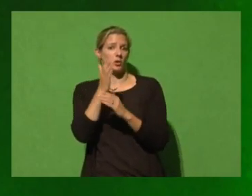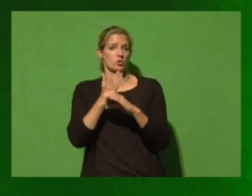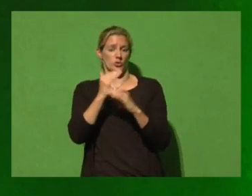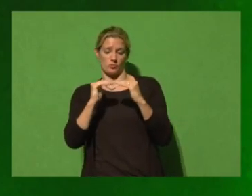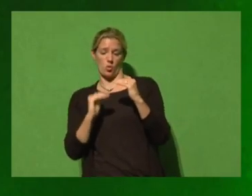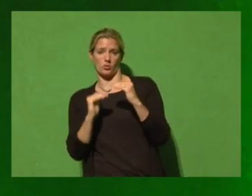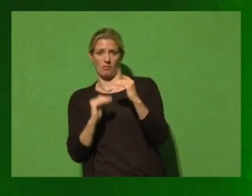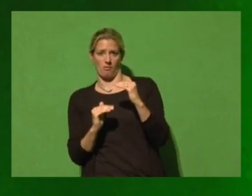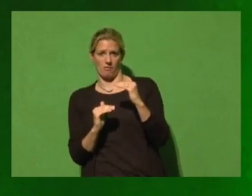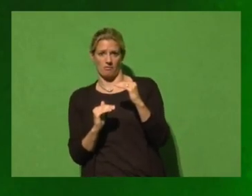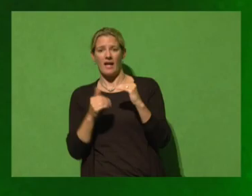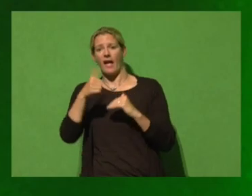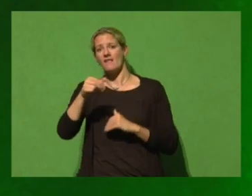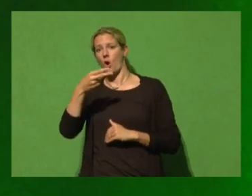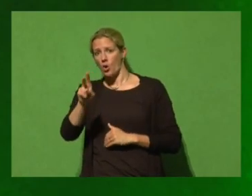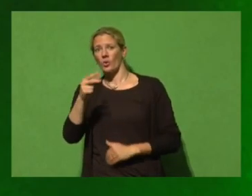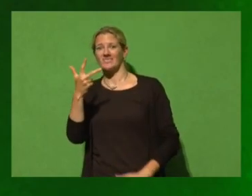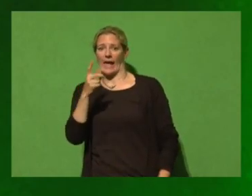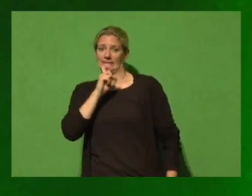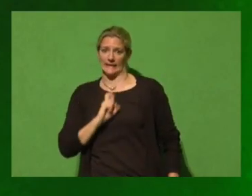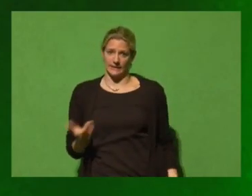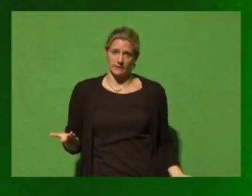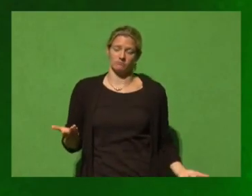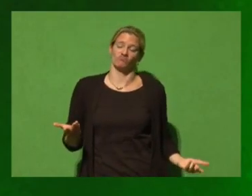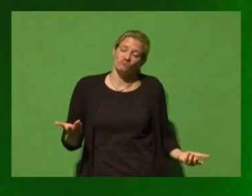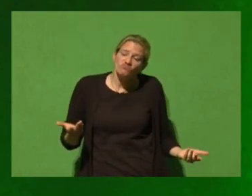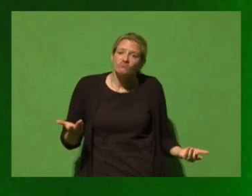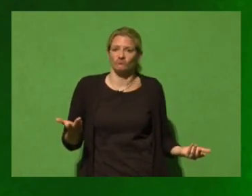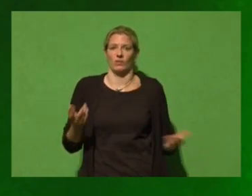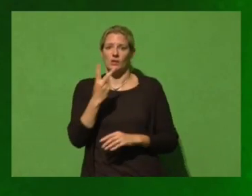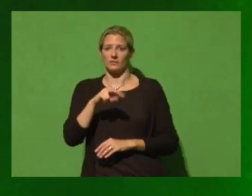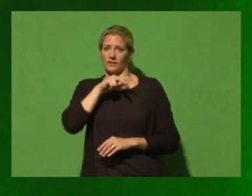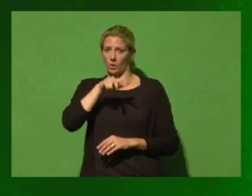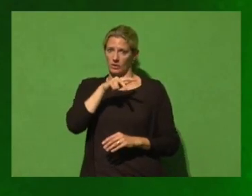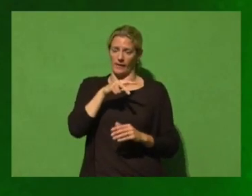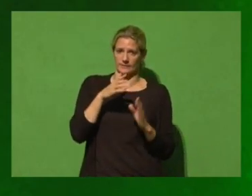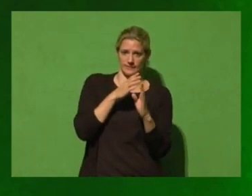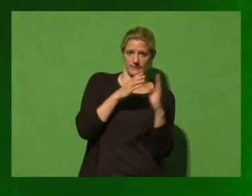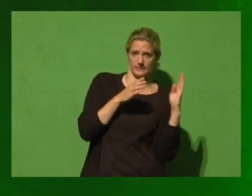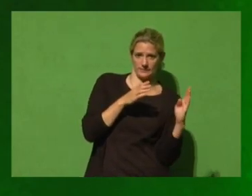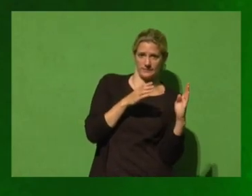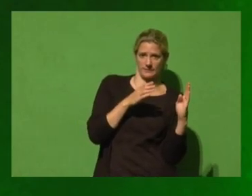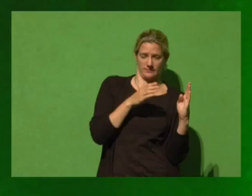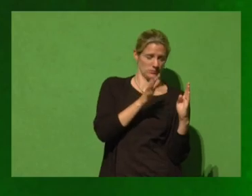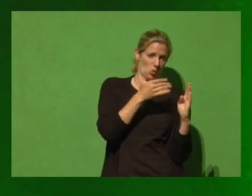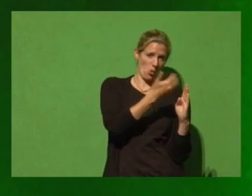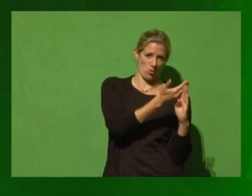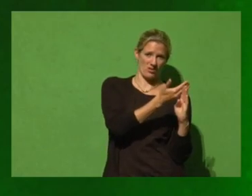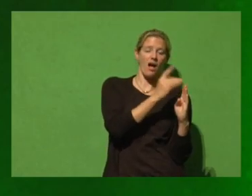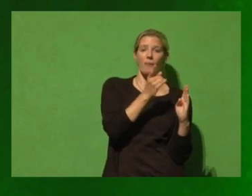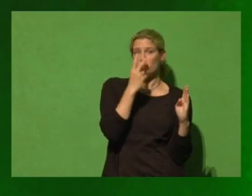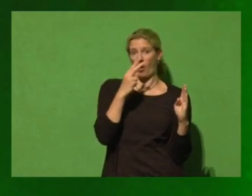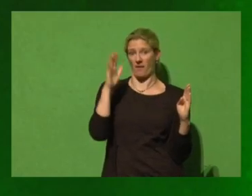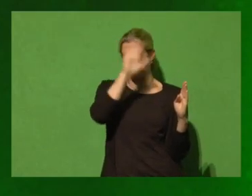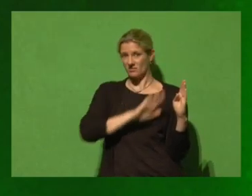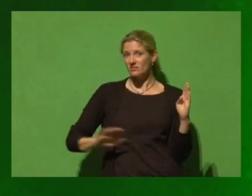von 11,03 Euro, berechnet zu 2013. Aber damit waren wir unter dem